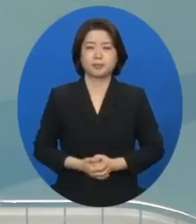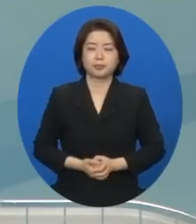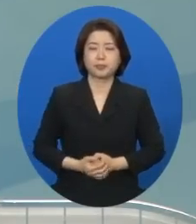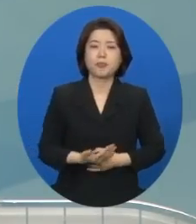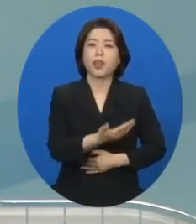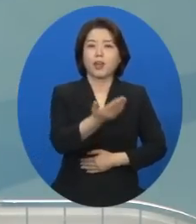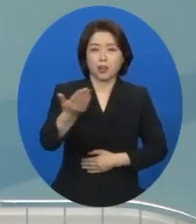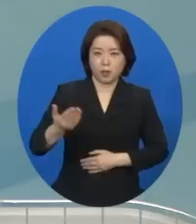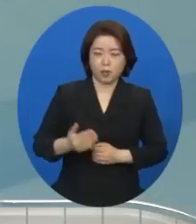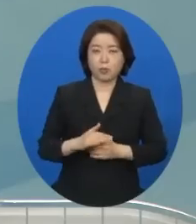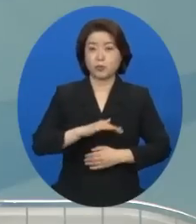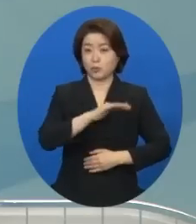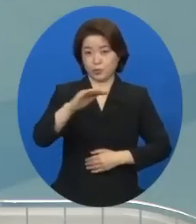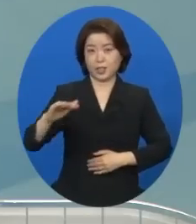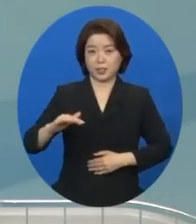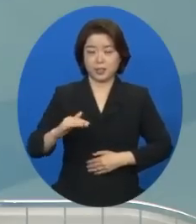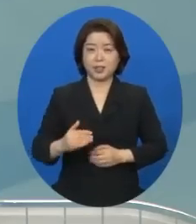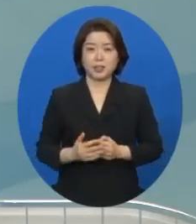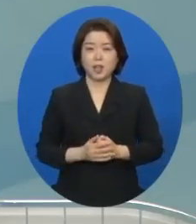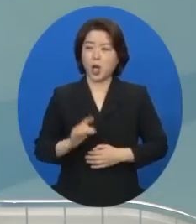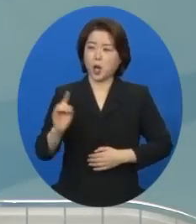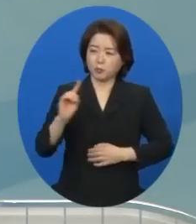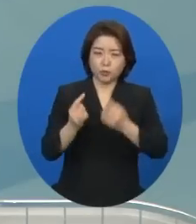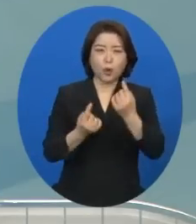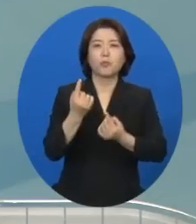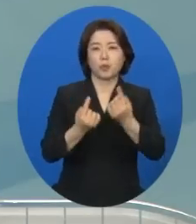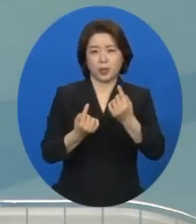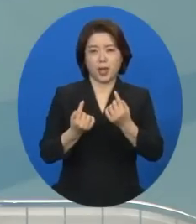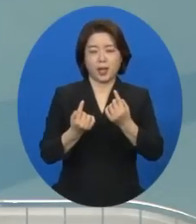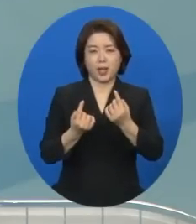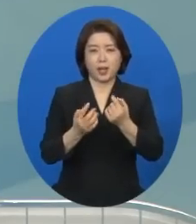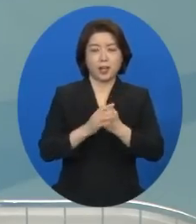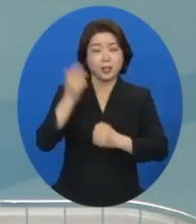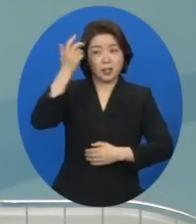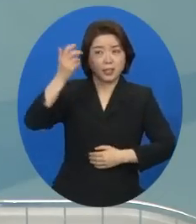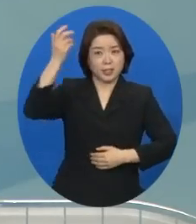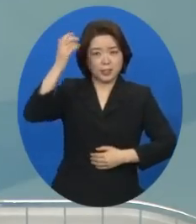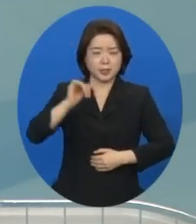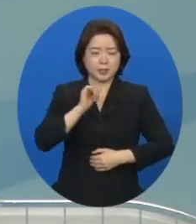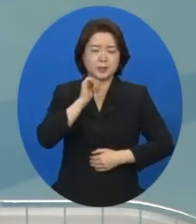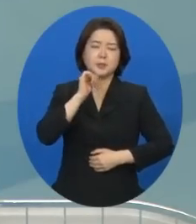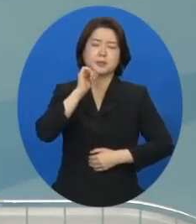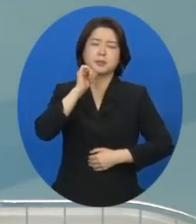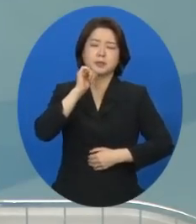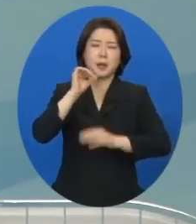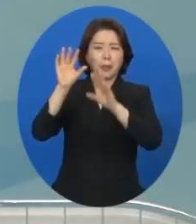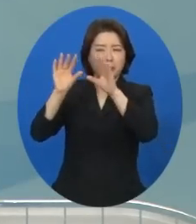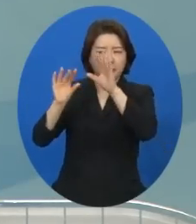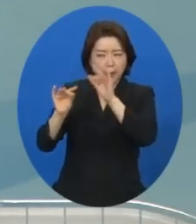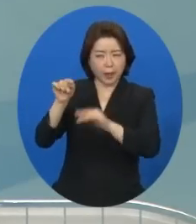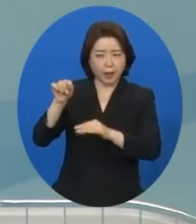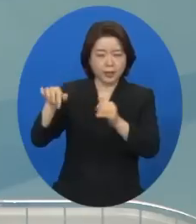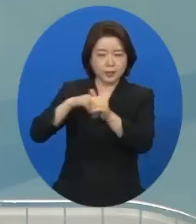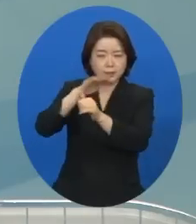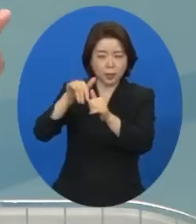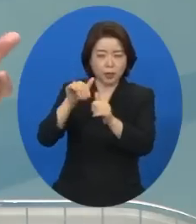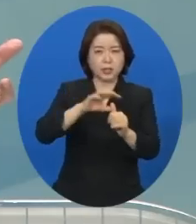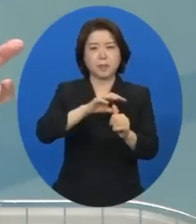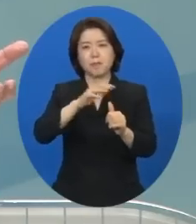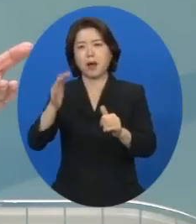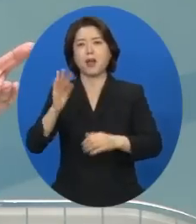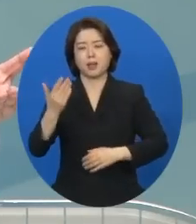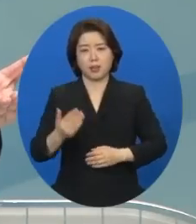여러분, 우리는 무엇보다도 더 영적 궁핍 상태에서 벗어나야 합니다.